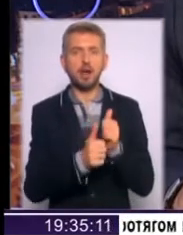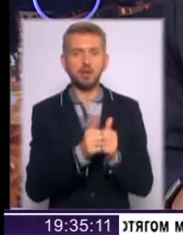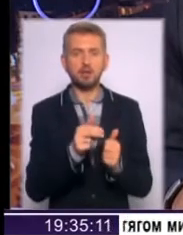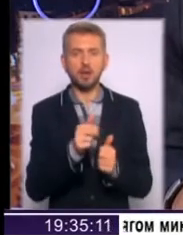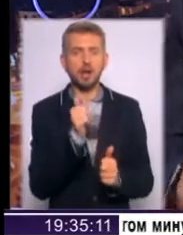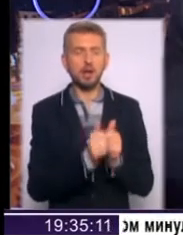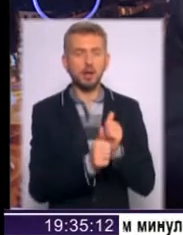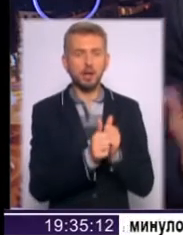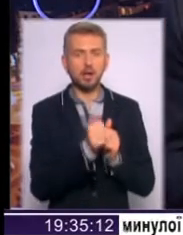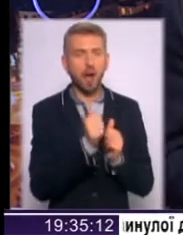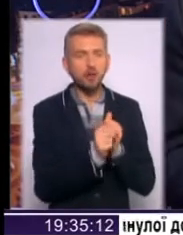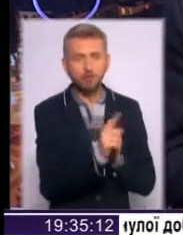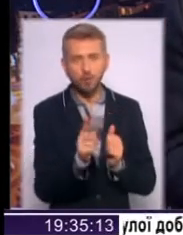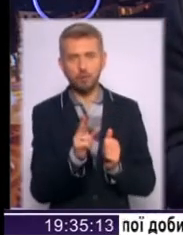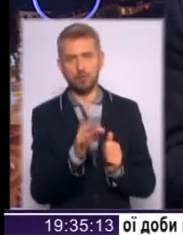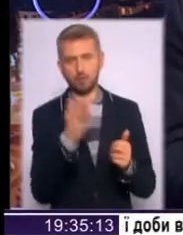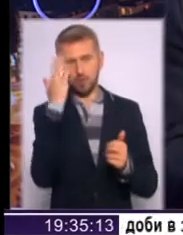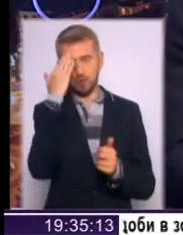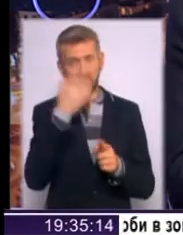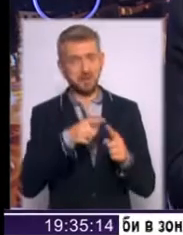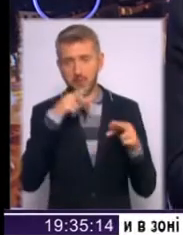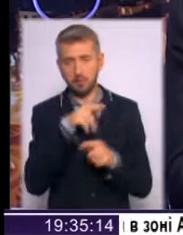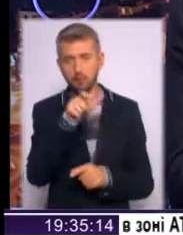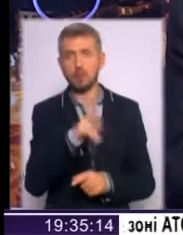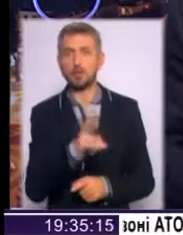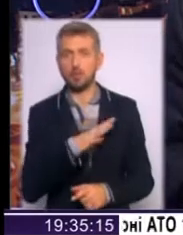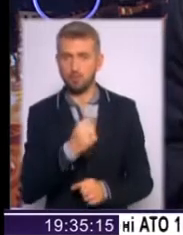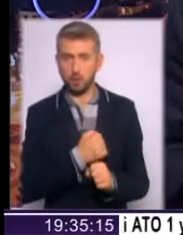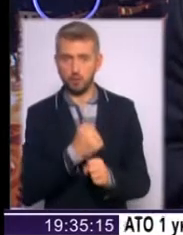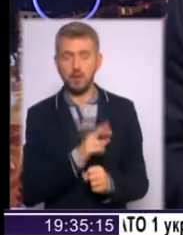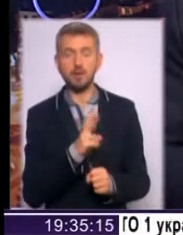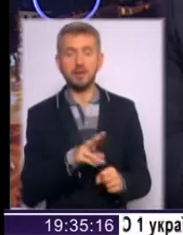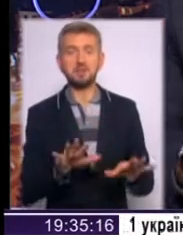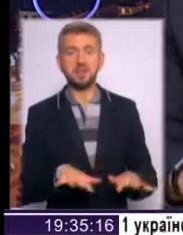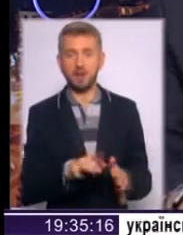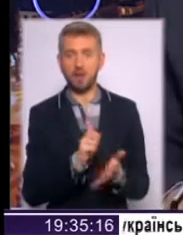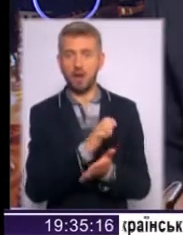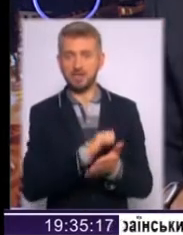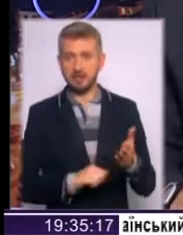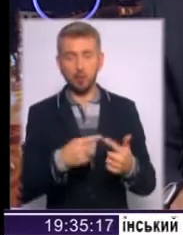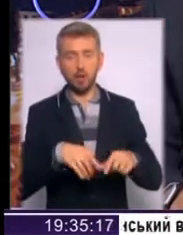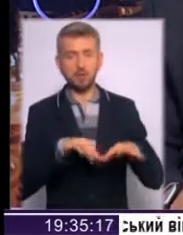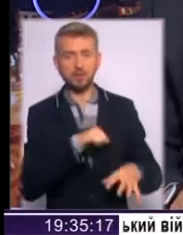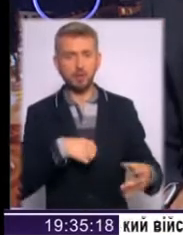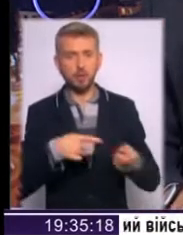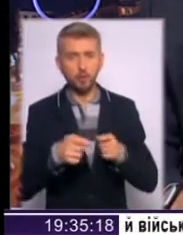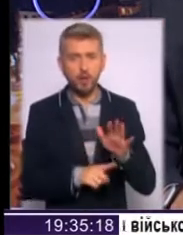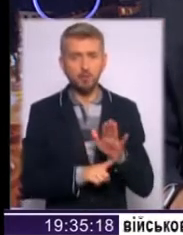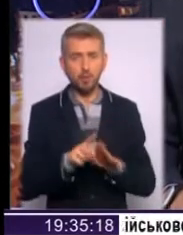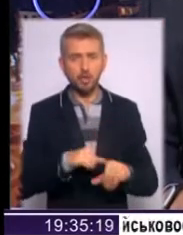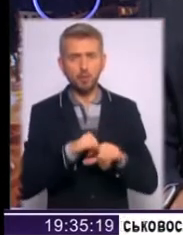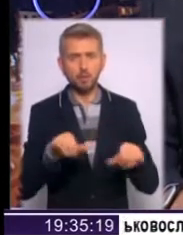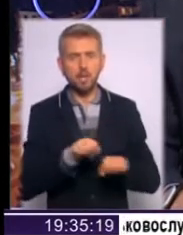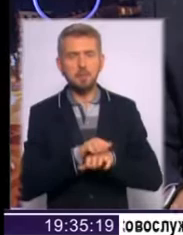по потребності, кожному по способу. Ну, тобто це абсолютно неправильно. Та людина, яка працювала, от як з місцевим акцизом, органи місцевого самоврядування почали розвивати